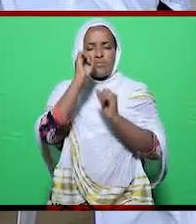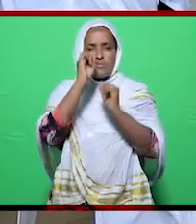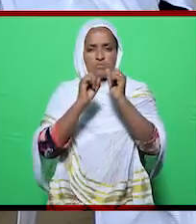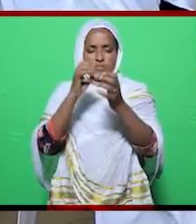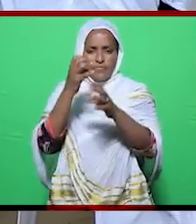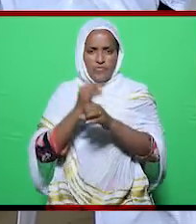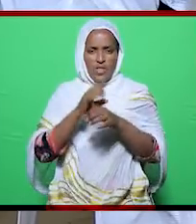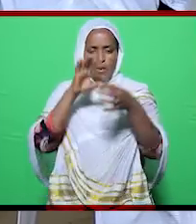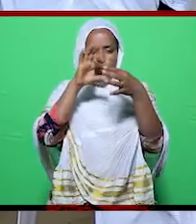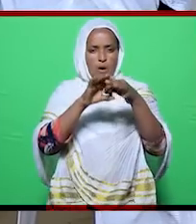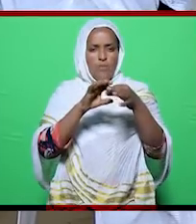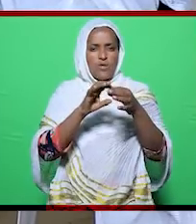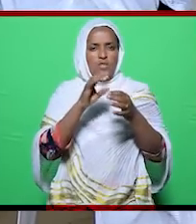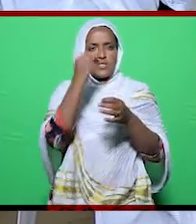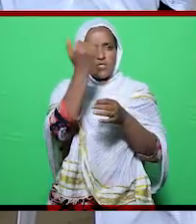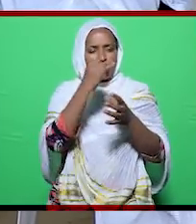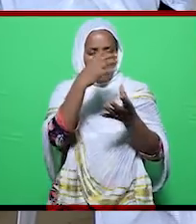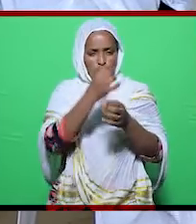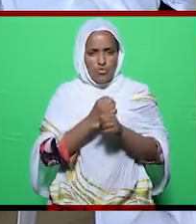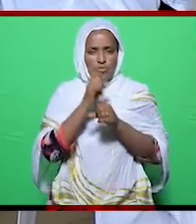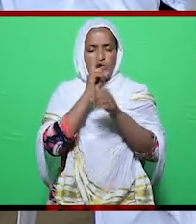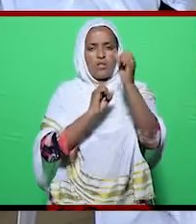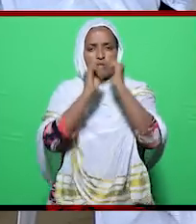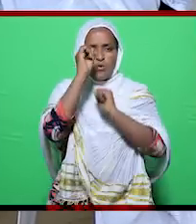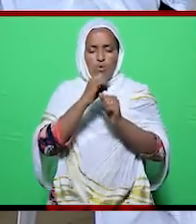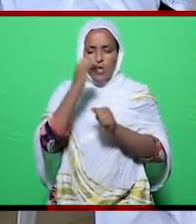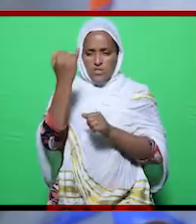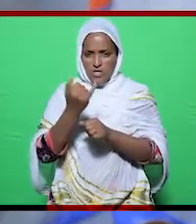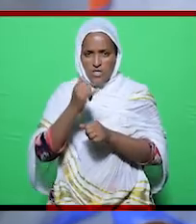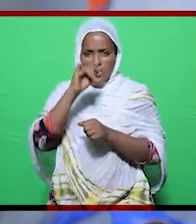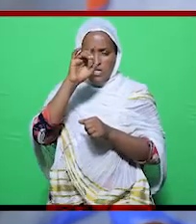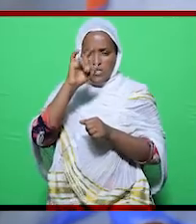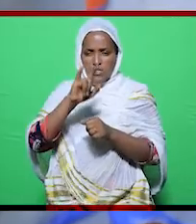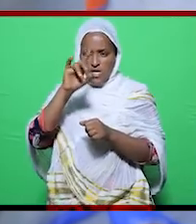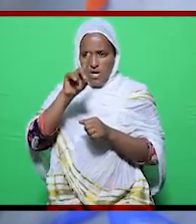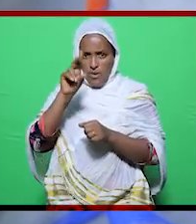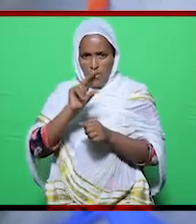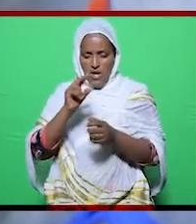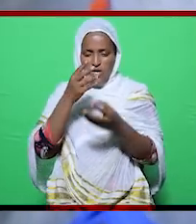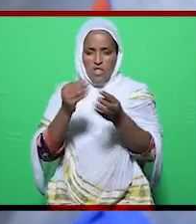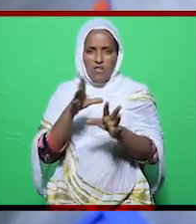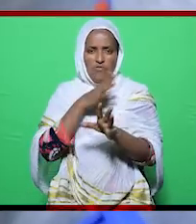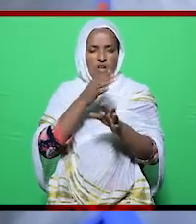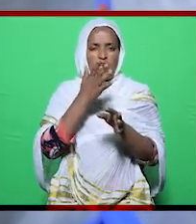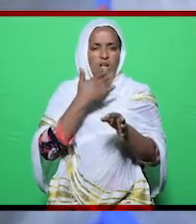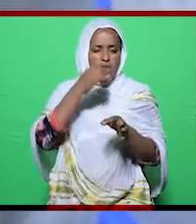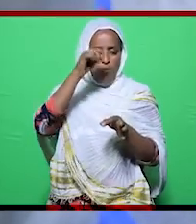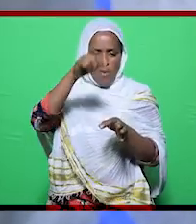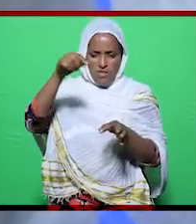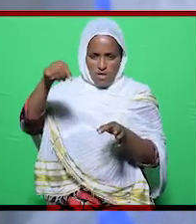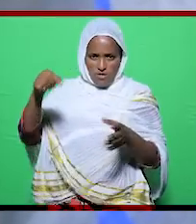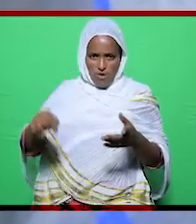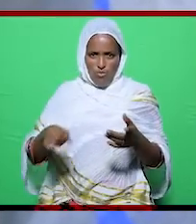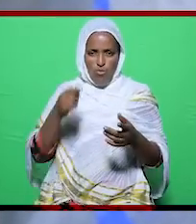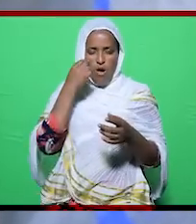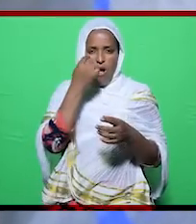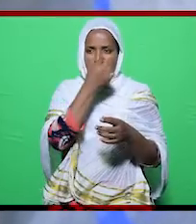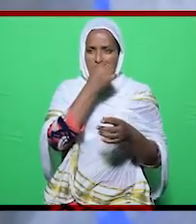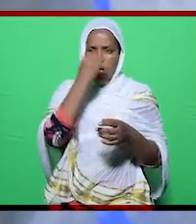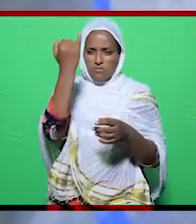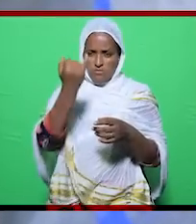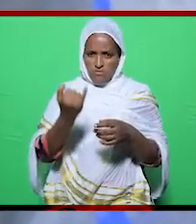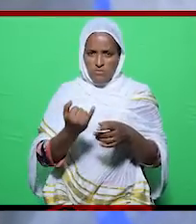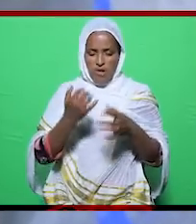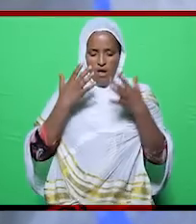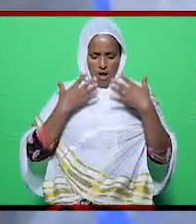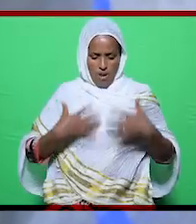ስለዚህ እነዚህ ሰንበት ትምህርት ቤቶች ሥዕልን ለማውረስ ምን ያክል ይጥራሉ? ማህበራት ሥዕልን ለማውረስ ምን ያክል ይጥራሉ? አሳሳል ኢትዮጵያዊ ዘይቤው